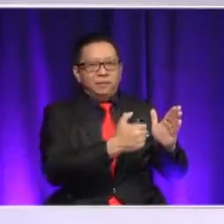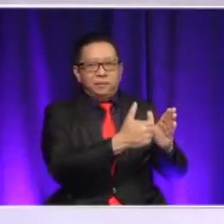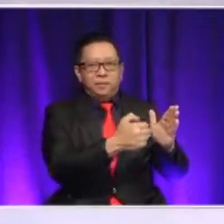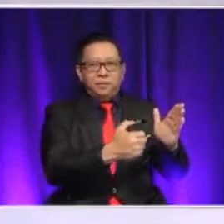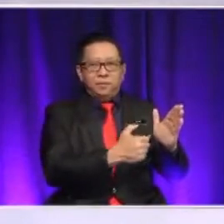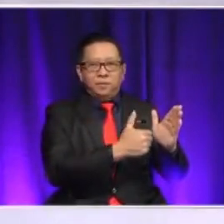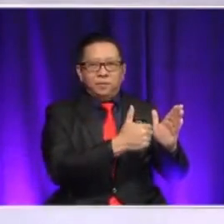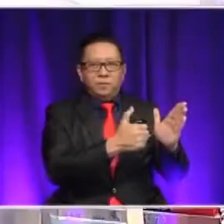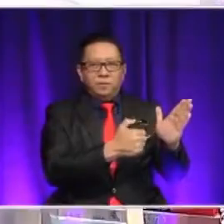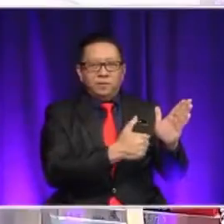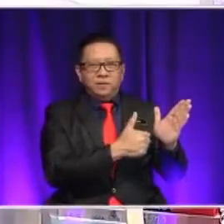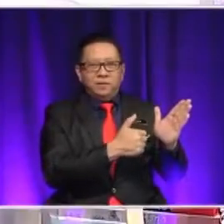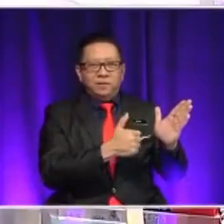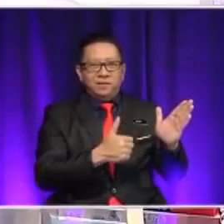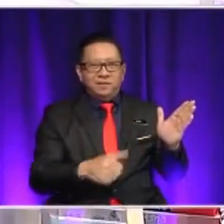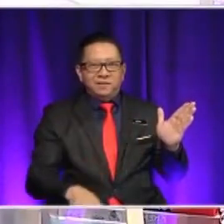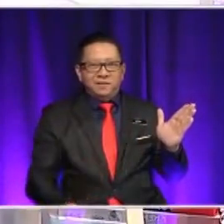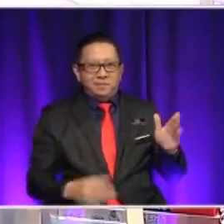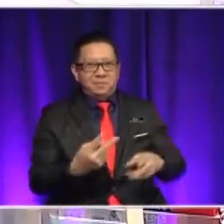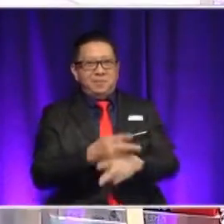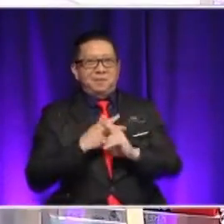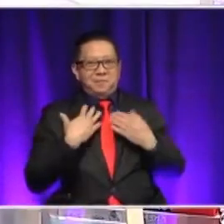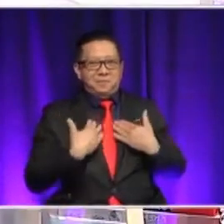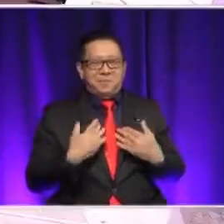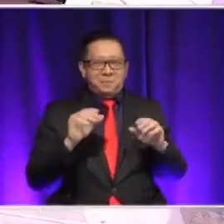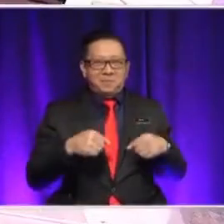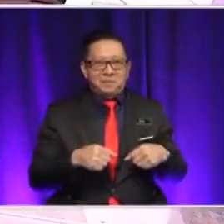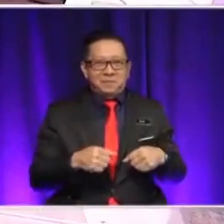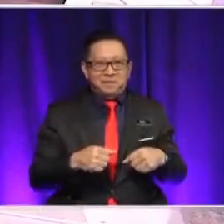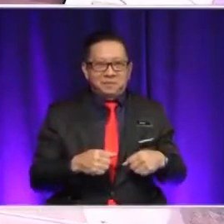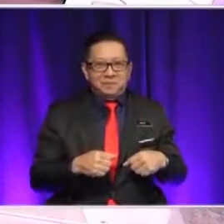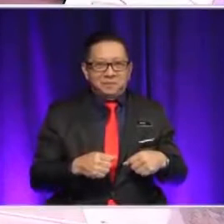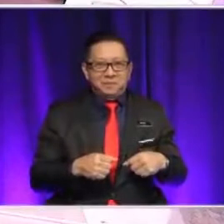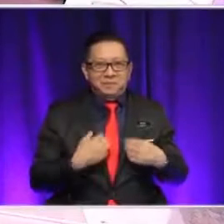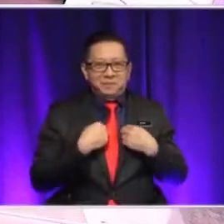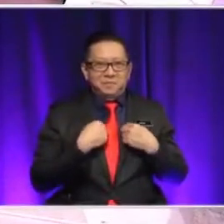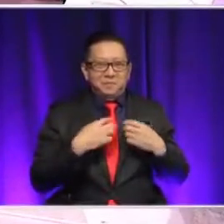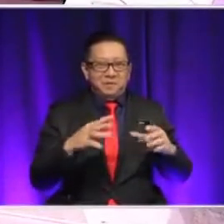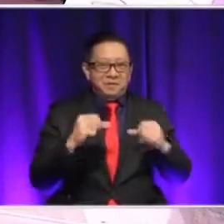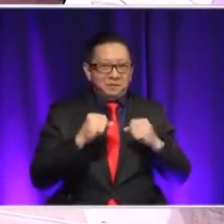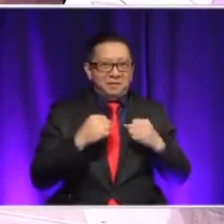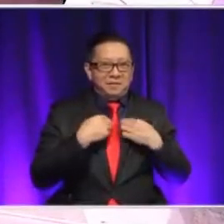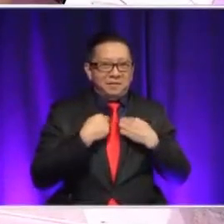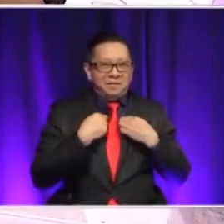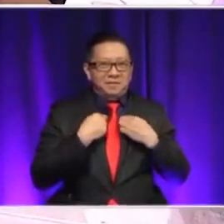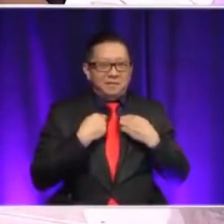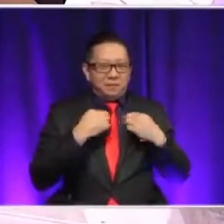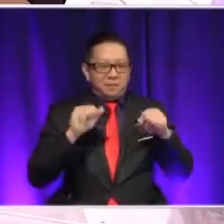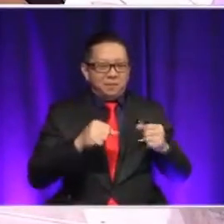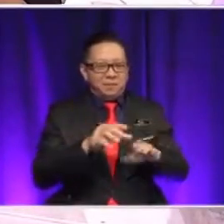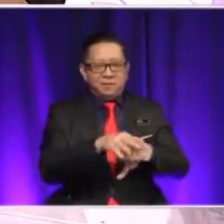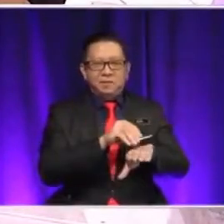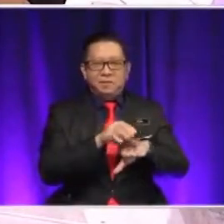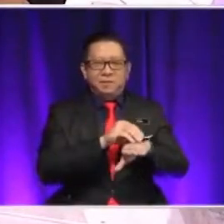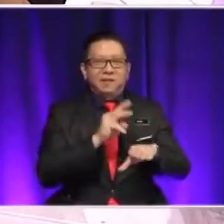tingginya baju Ivan Ivan kembali menyerang mesum jadi guna basyifa